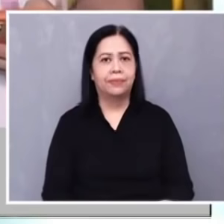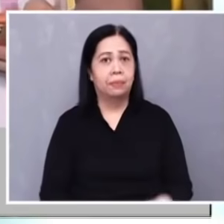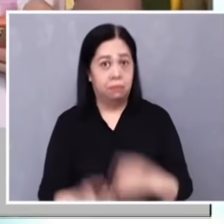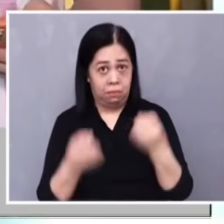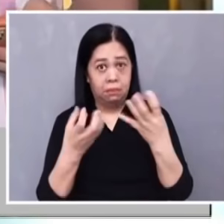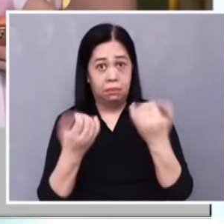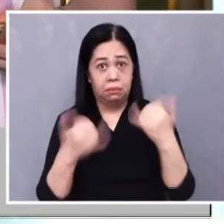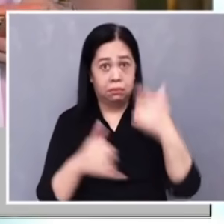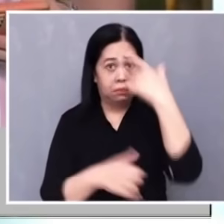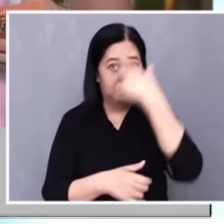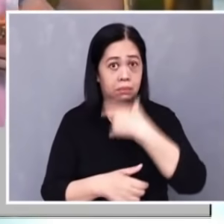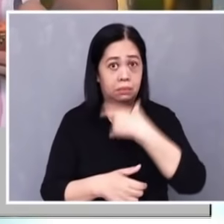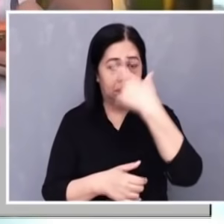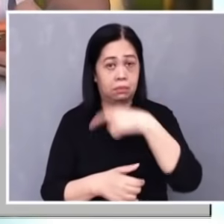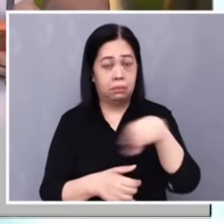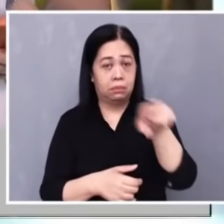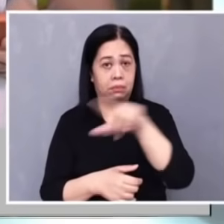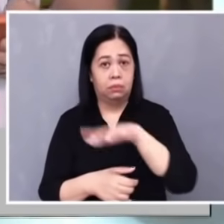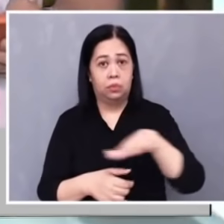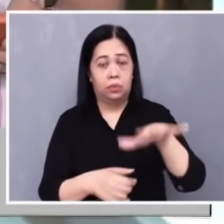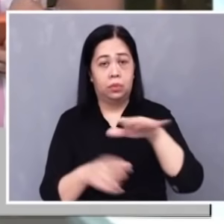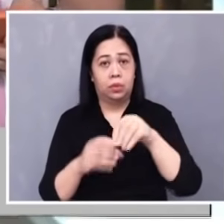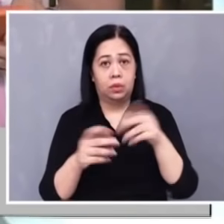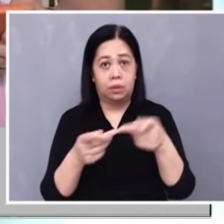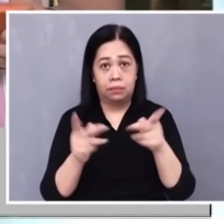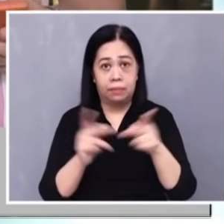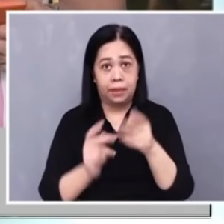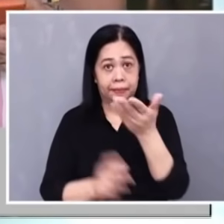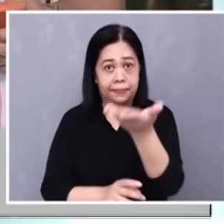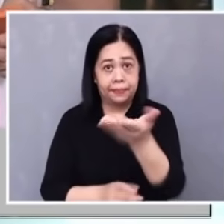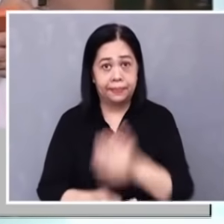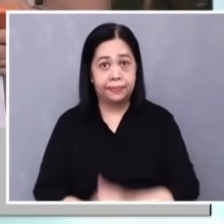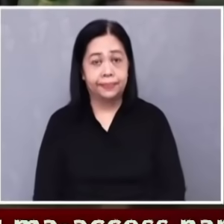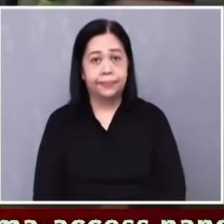nagsusuot ng face shield sa lugar mo dyan?